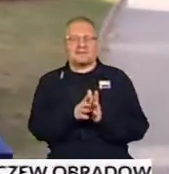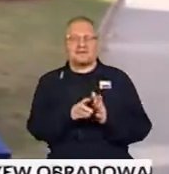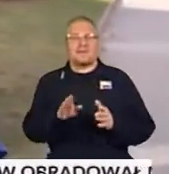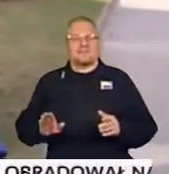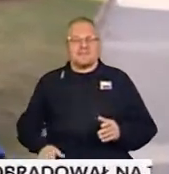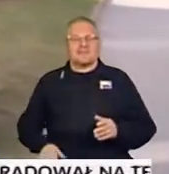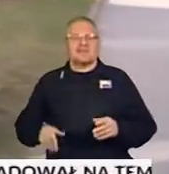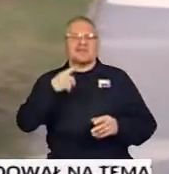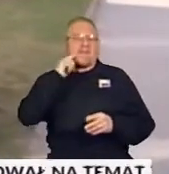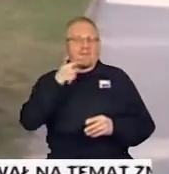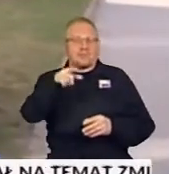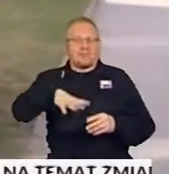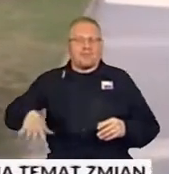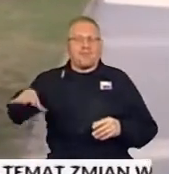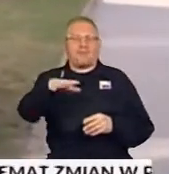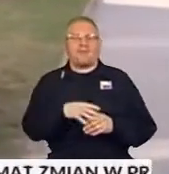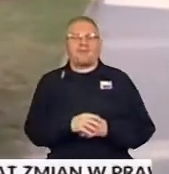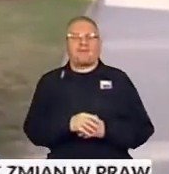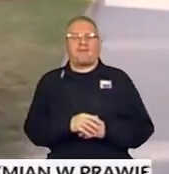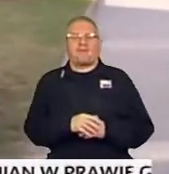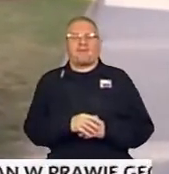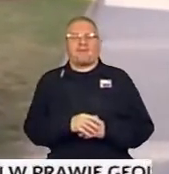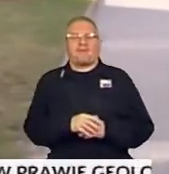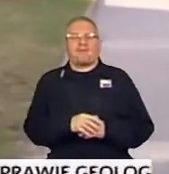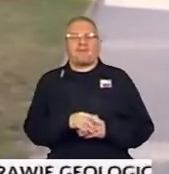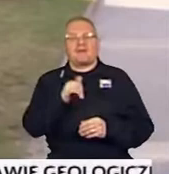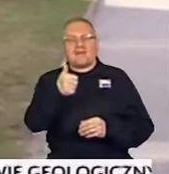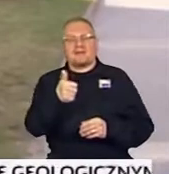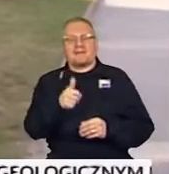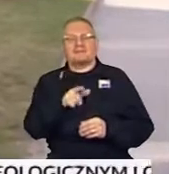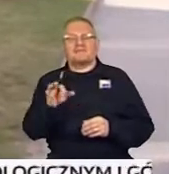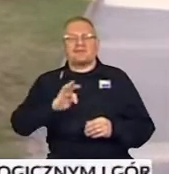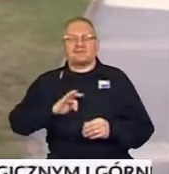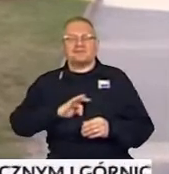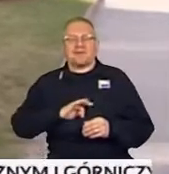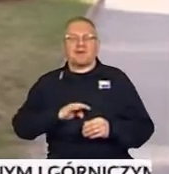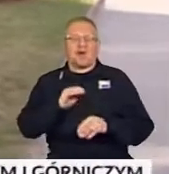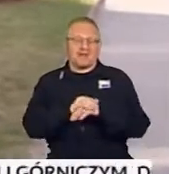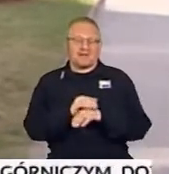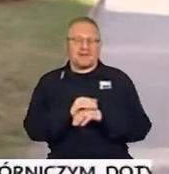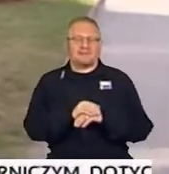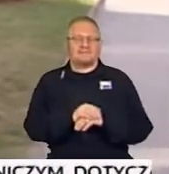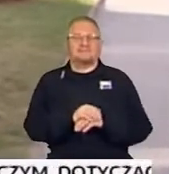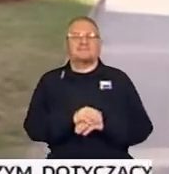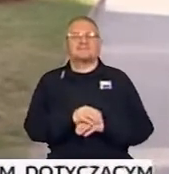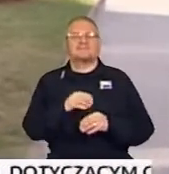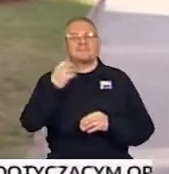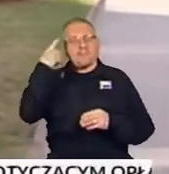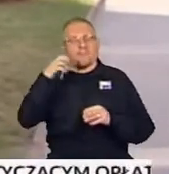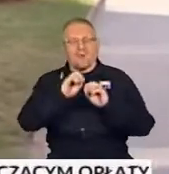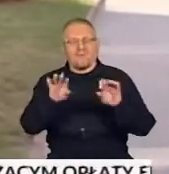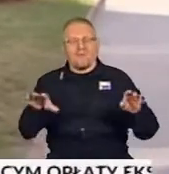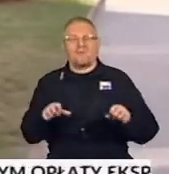się bawią właśnie na skwerze. To są same bezpieczne psiaki. Jeden z właścicieli, właśnie koleżanki Budynia, poinformował,